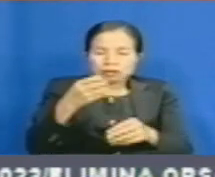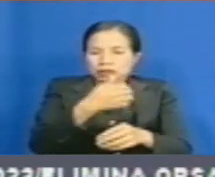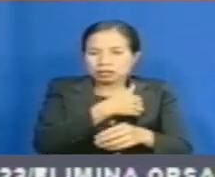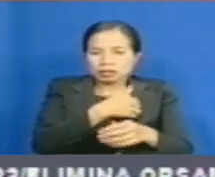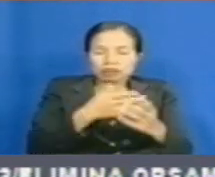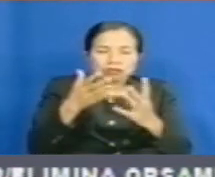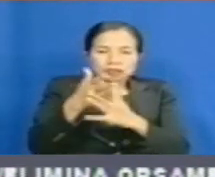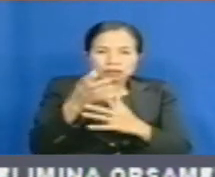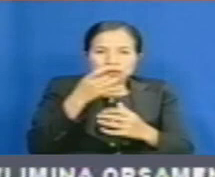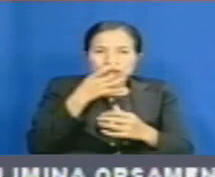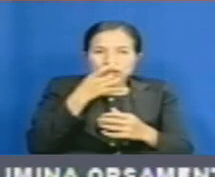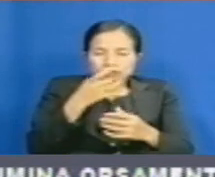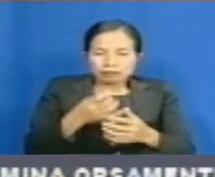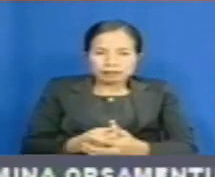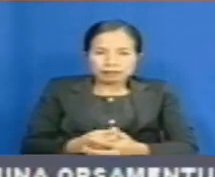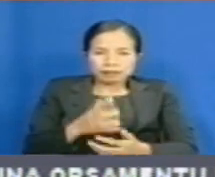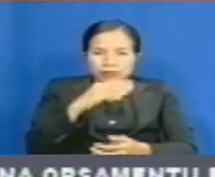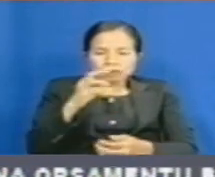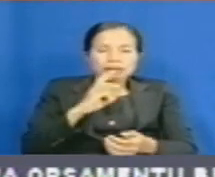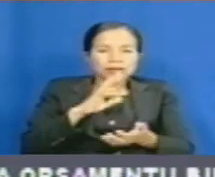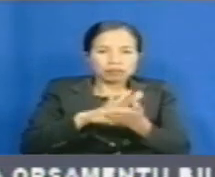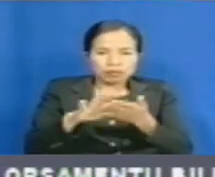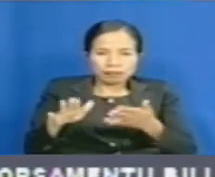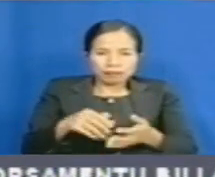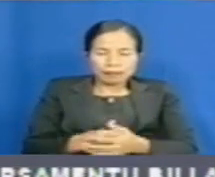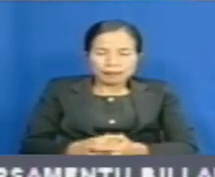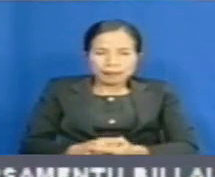dá o acesso à eletricidade no Bemos.